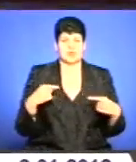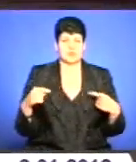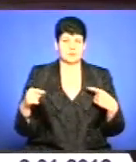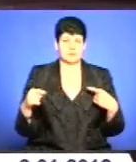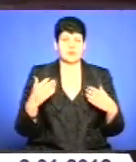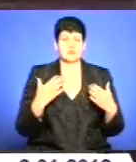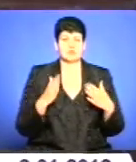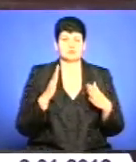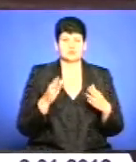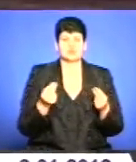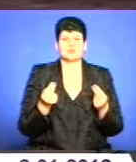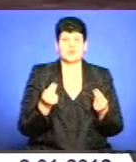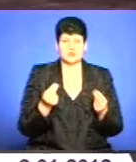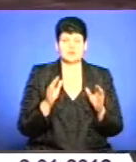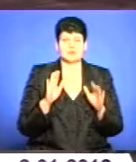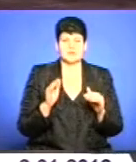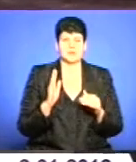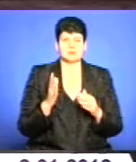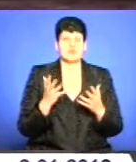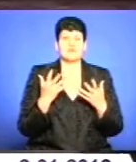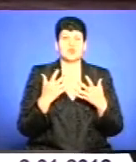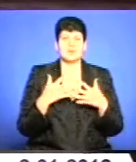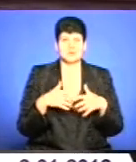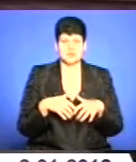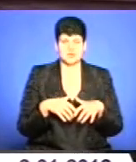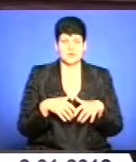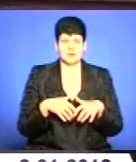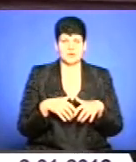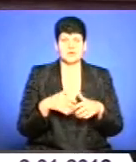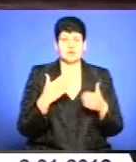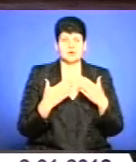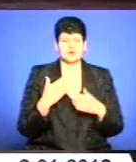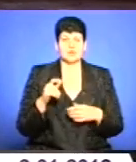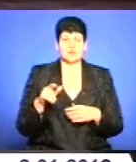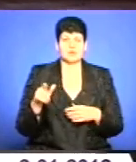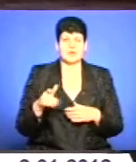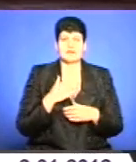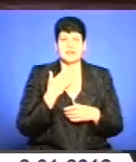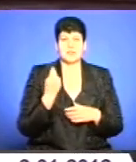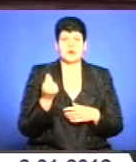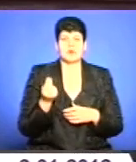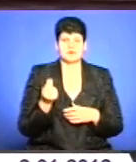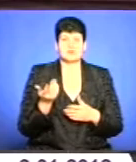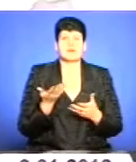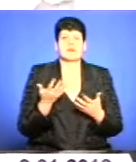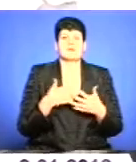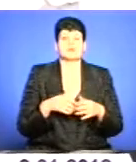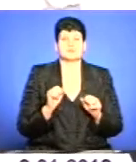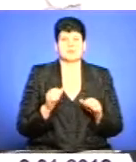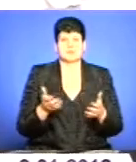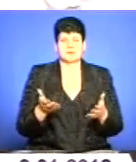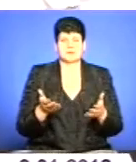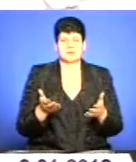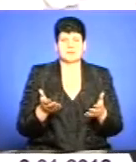Якщо будуть гроші, то нехай буде автоматизовано, а якщо в людей нема грошей, то яка автоматизація? Та я ще